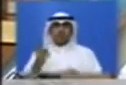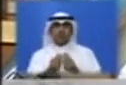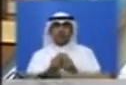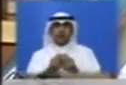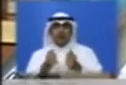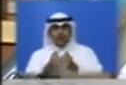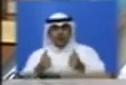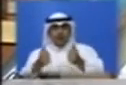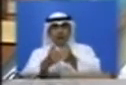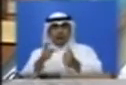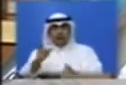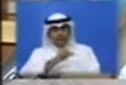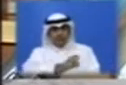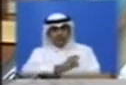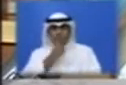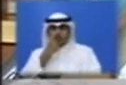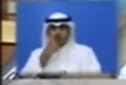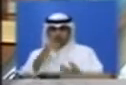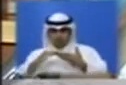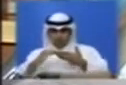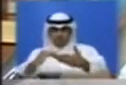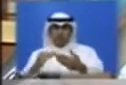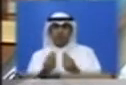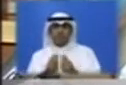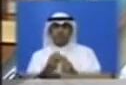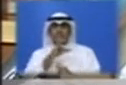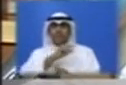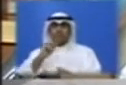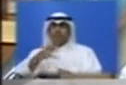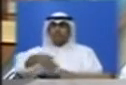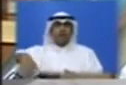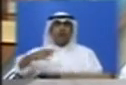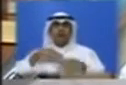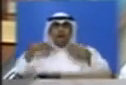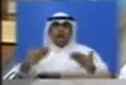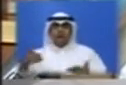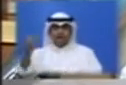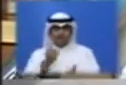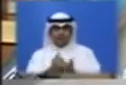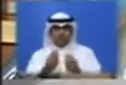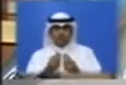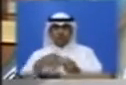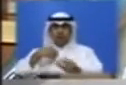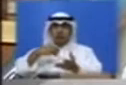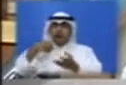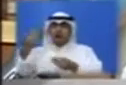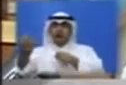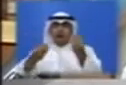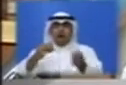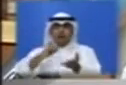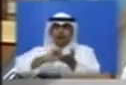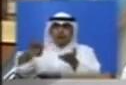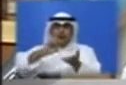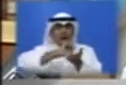لدى بيت الزكاة والأسر المسجلة لبعض الجهات الخيرية، حيث بيت الزكاة يتعاون مع بعض الجهات الخيرية لتوزيع اللحوم مباشرة